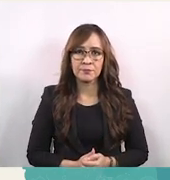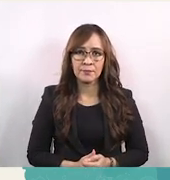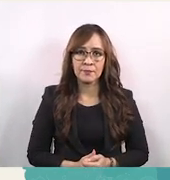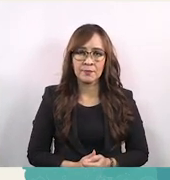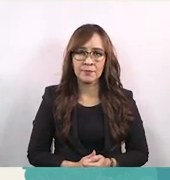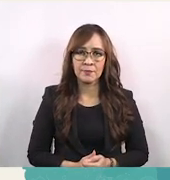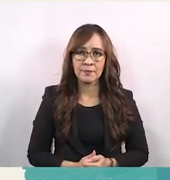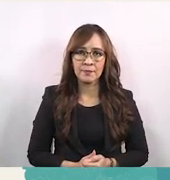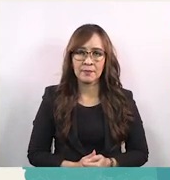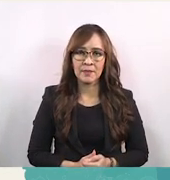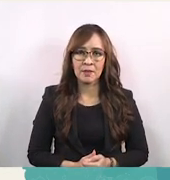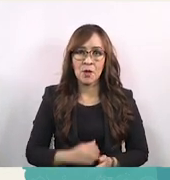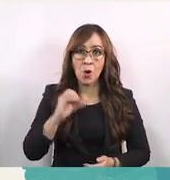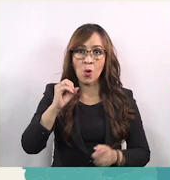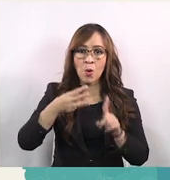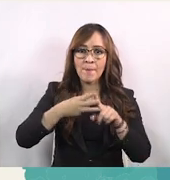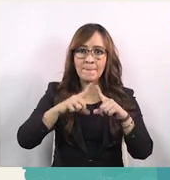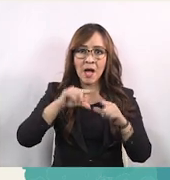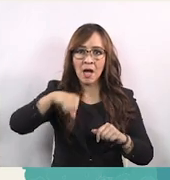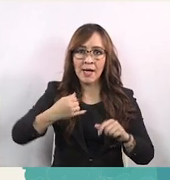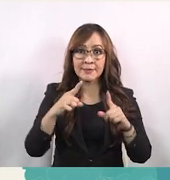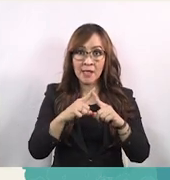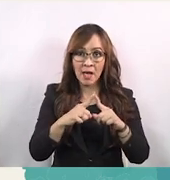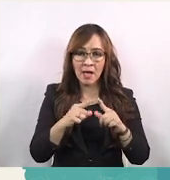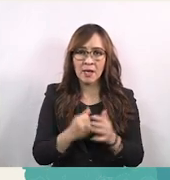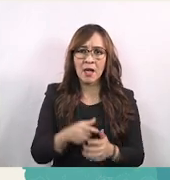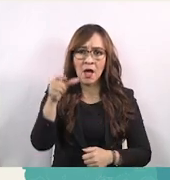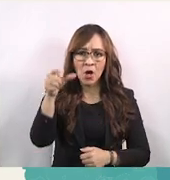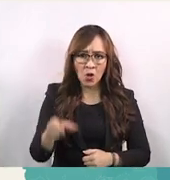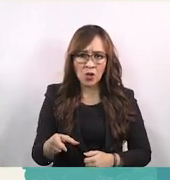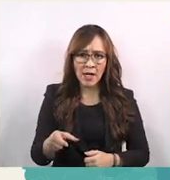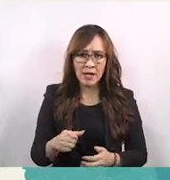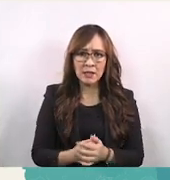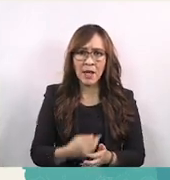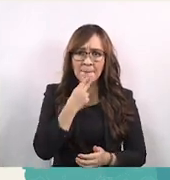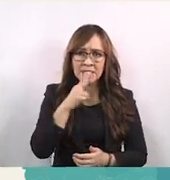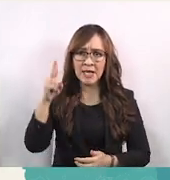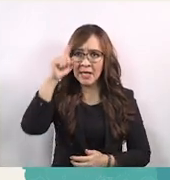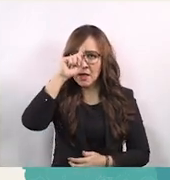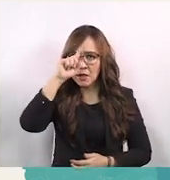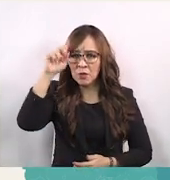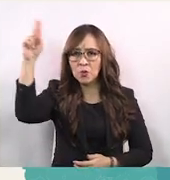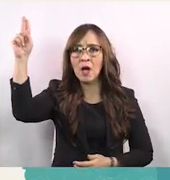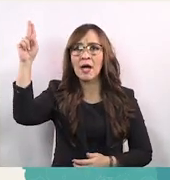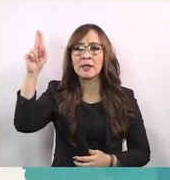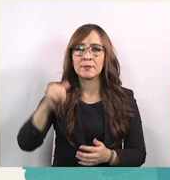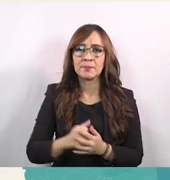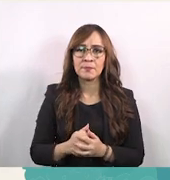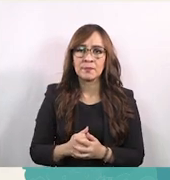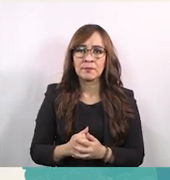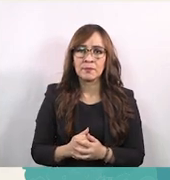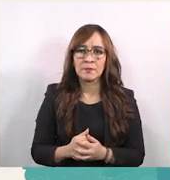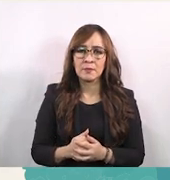istana Prastika obat yaitu seorang yang sungguh-sungguh takut akan Tuhan karena pada waktu Isabel